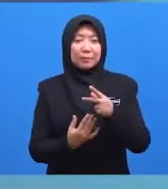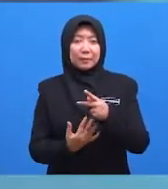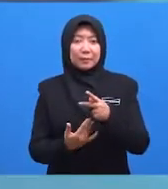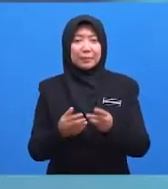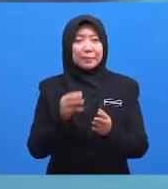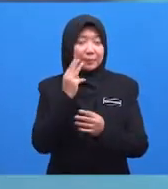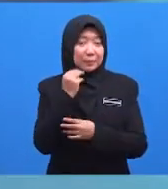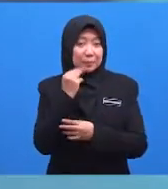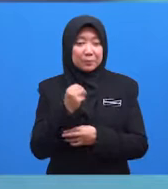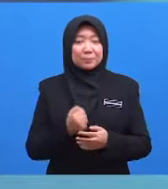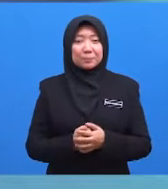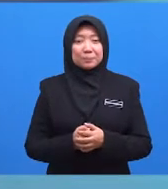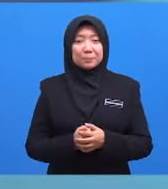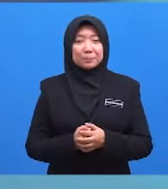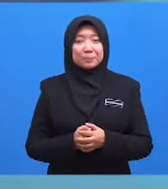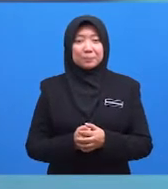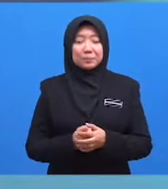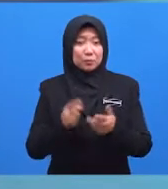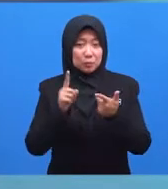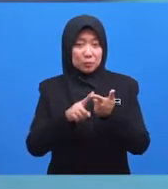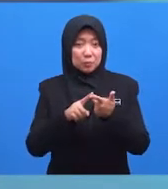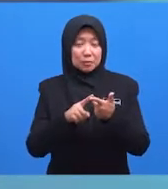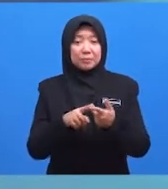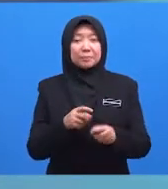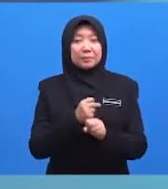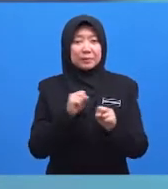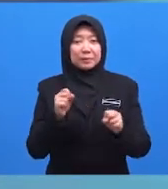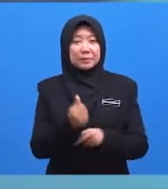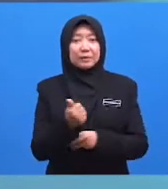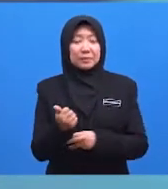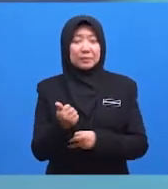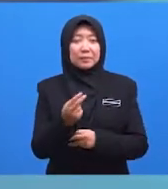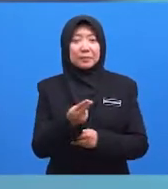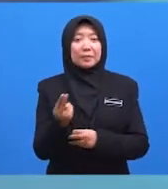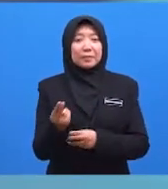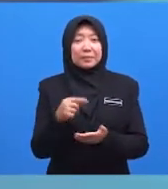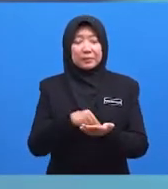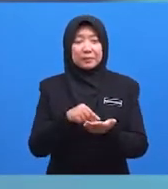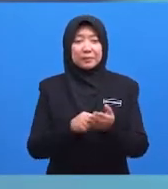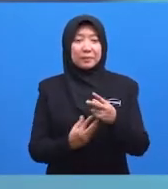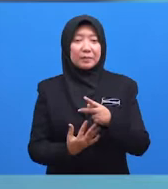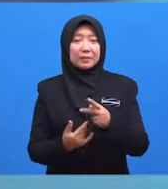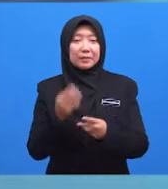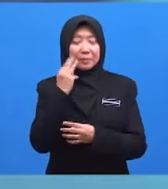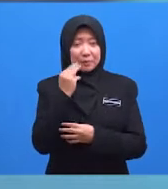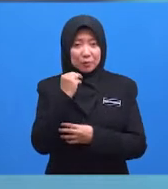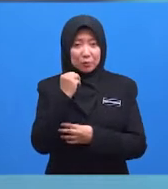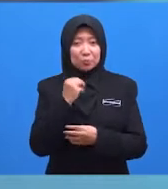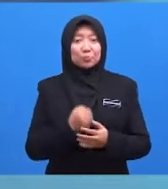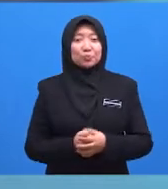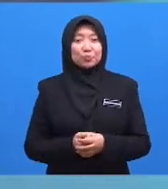Kedua, penyediaan alatan dan bahan ayam panggang madu.